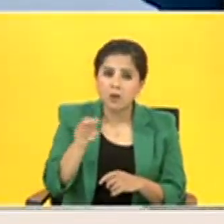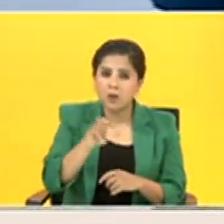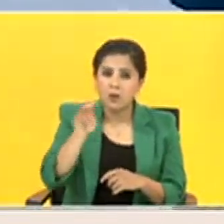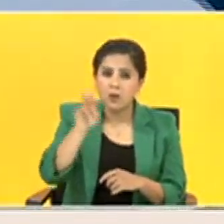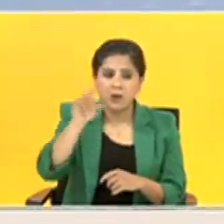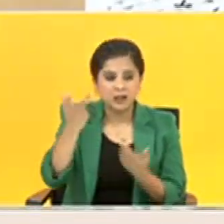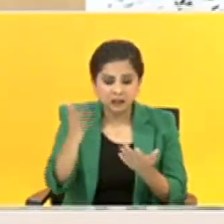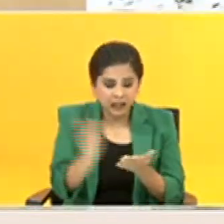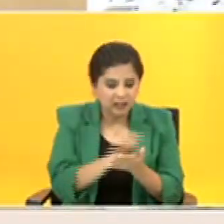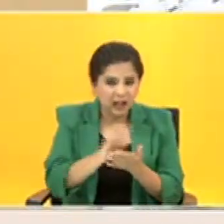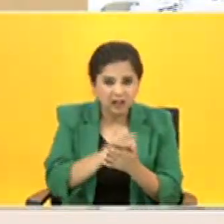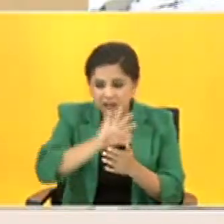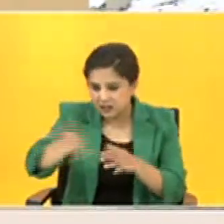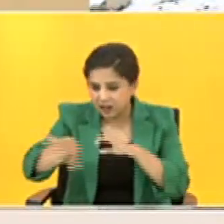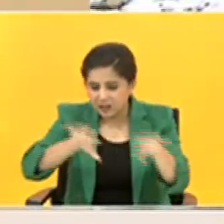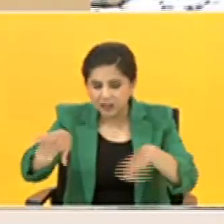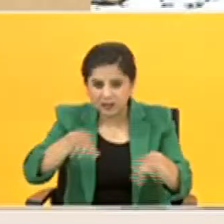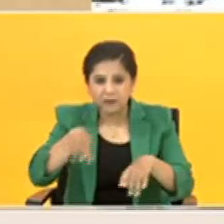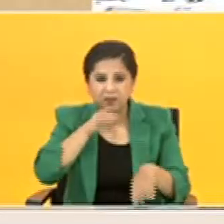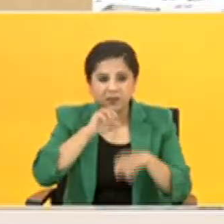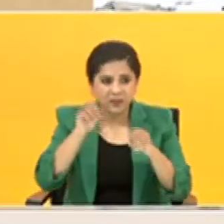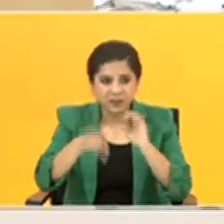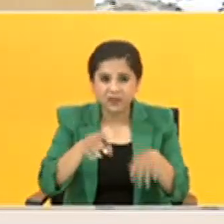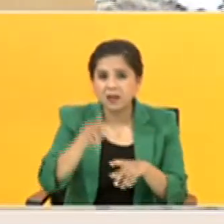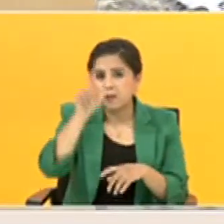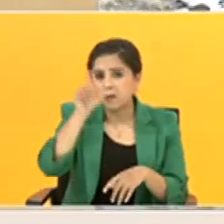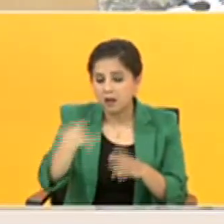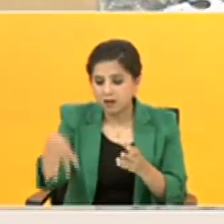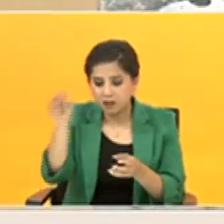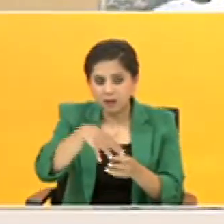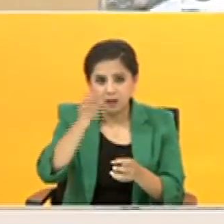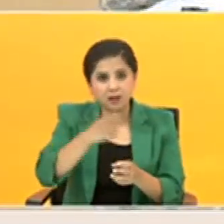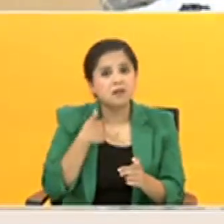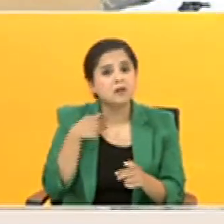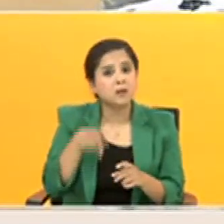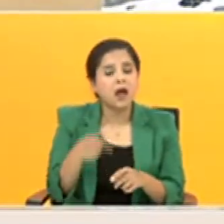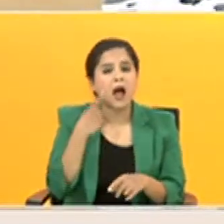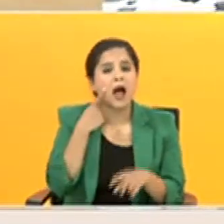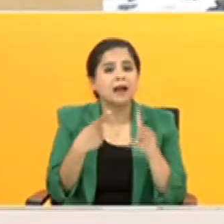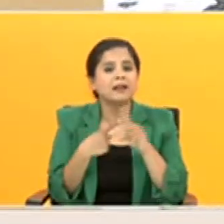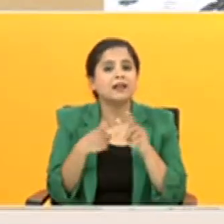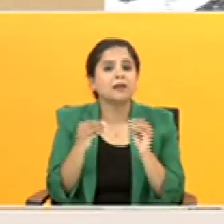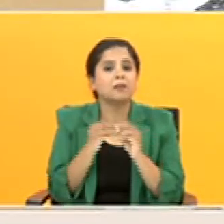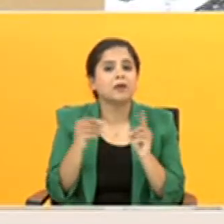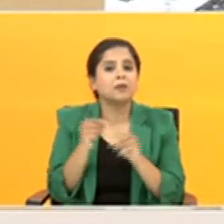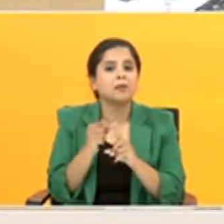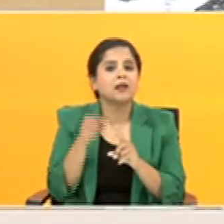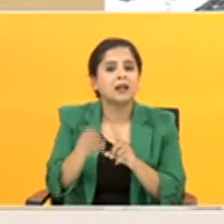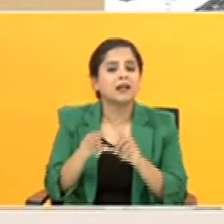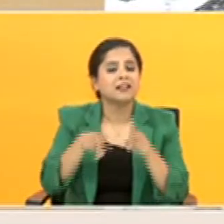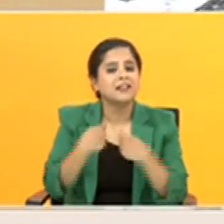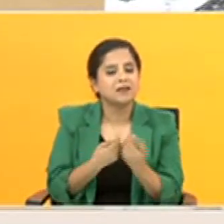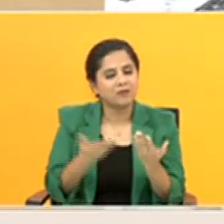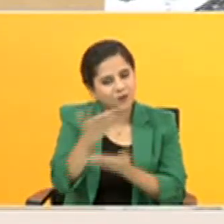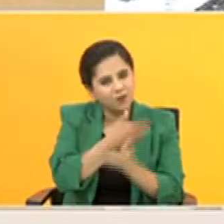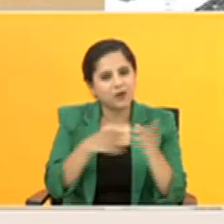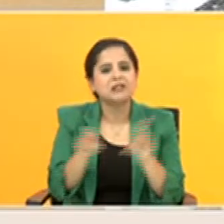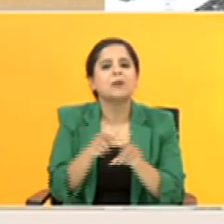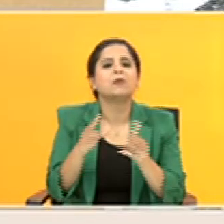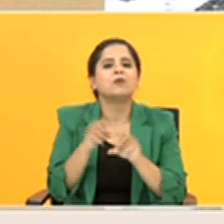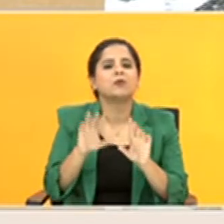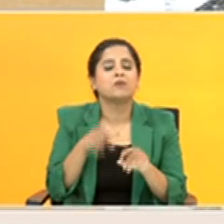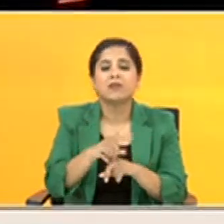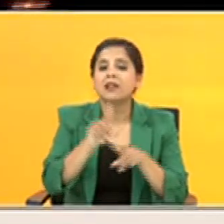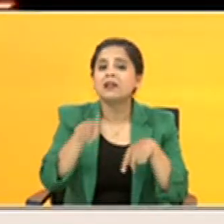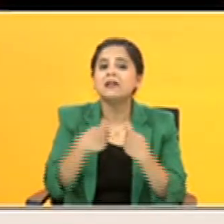में जुटा हो। ऐसा ही कुछ किया है हमारी आईटीबीपी की टीमों के सदस्यों ने। ये